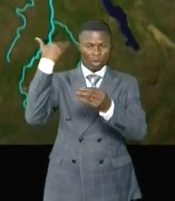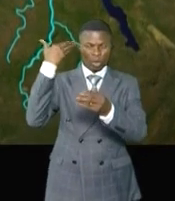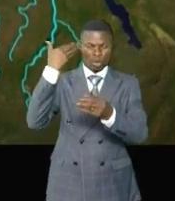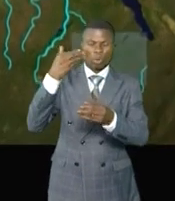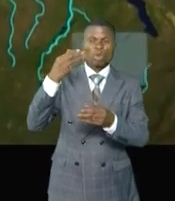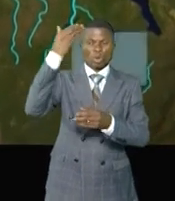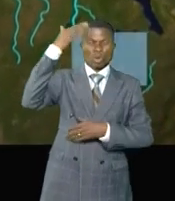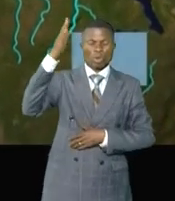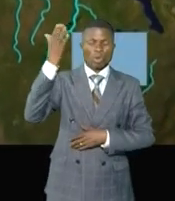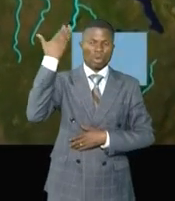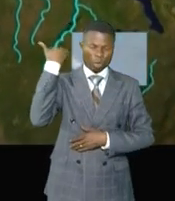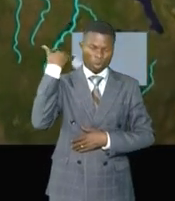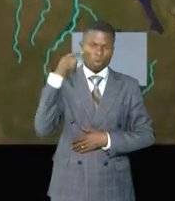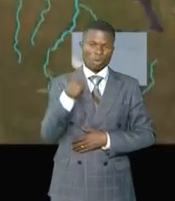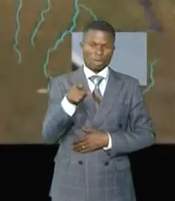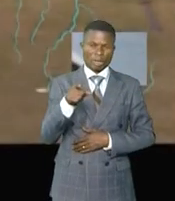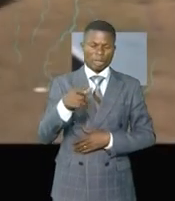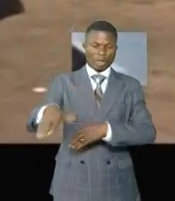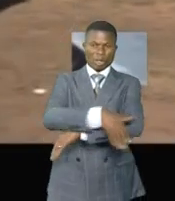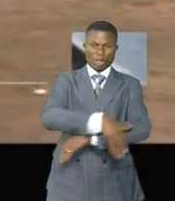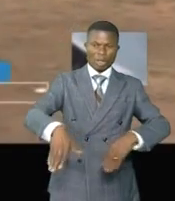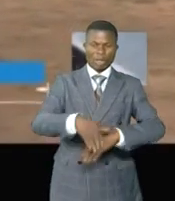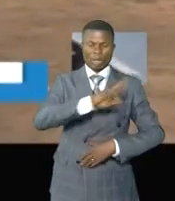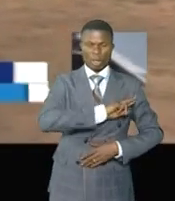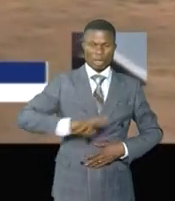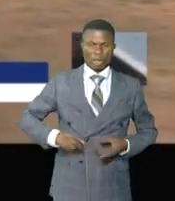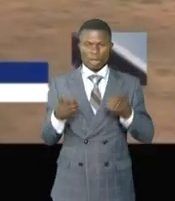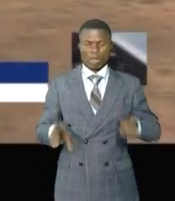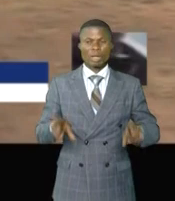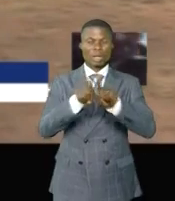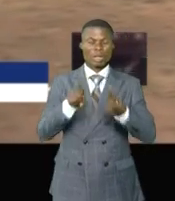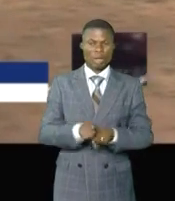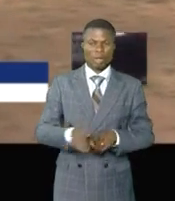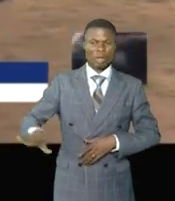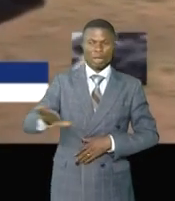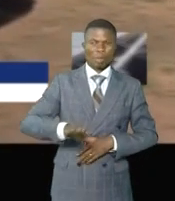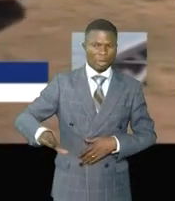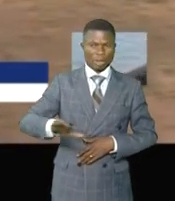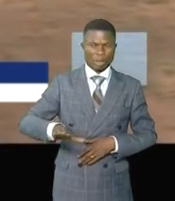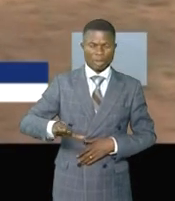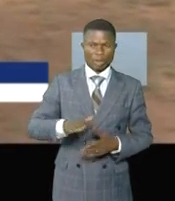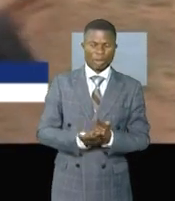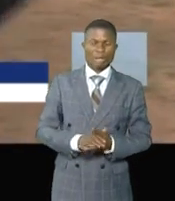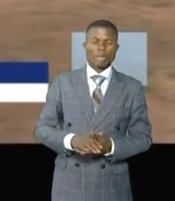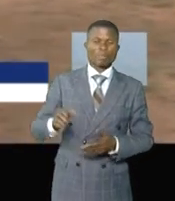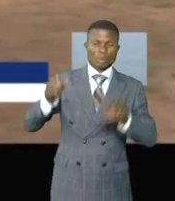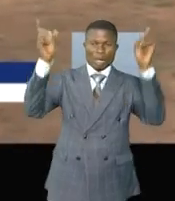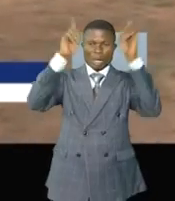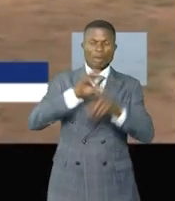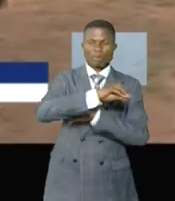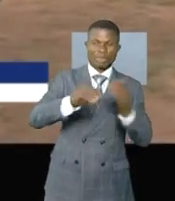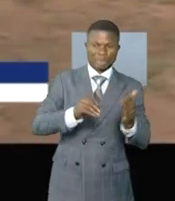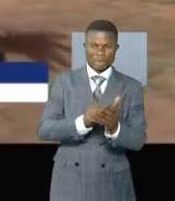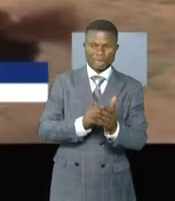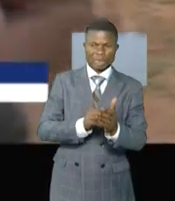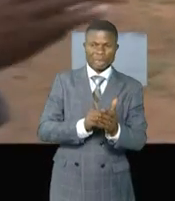un cours d'eau frontalier à la RDC et à la RCA, à environ 1400 km de là, pour